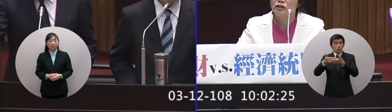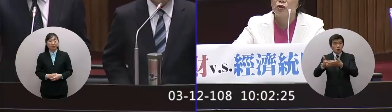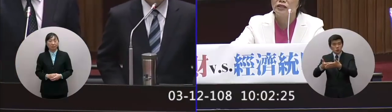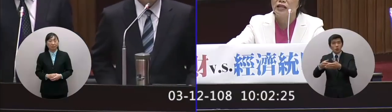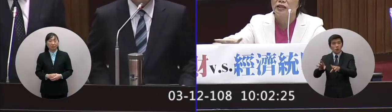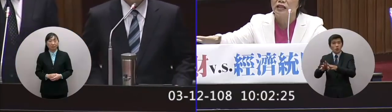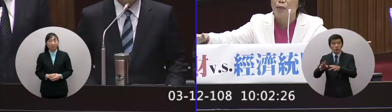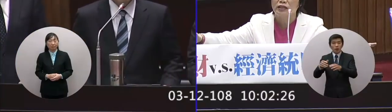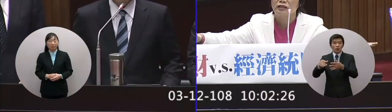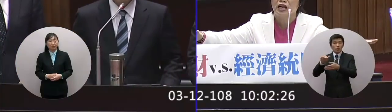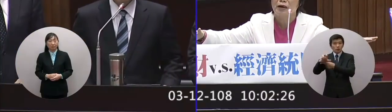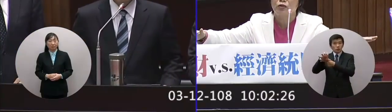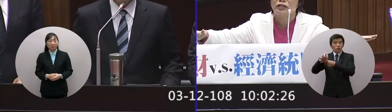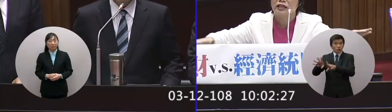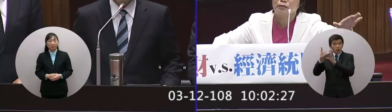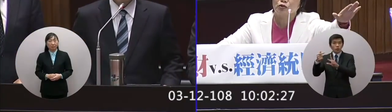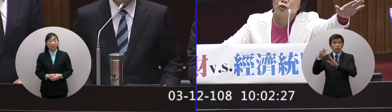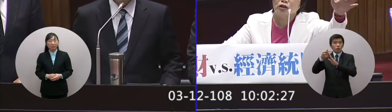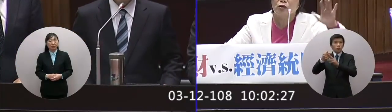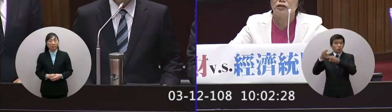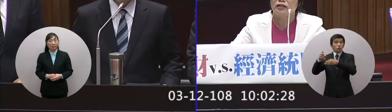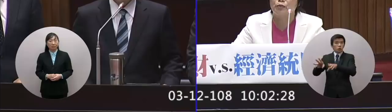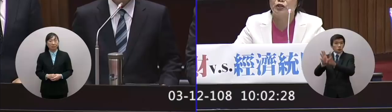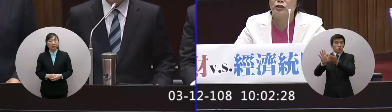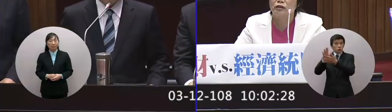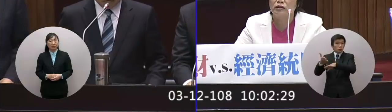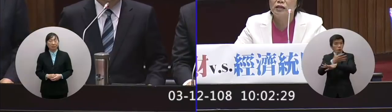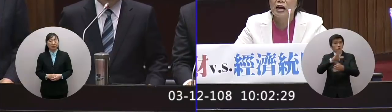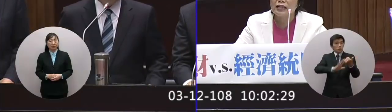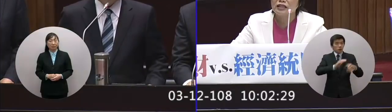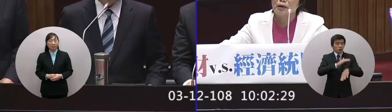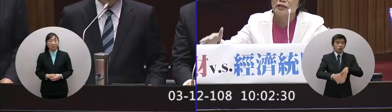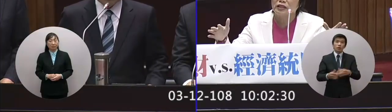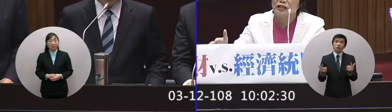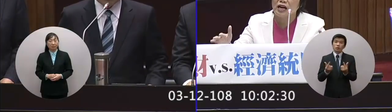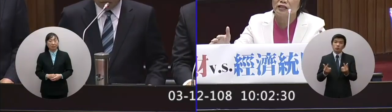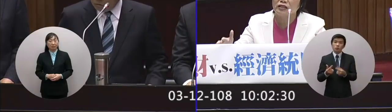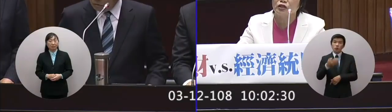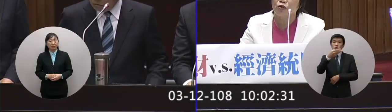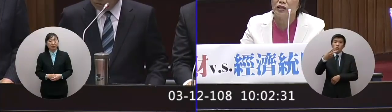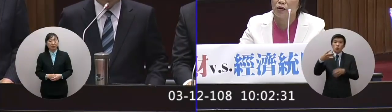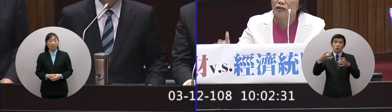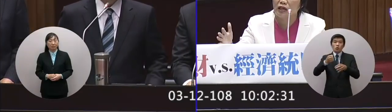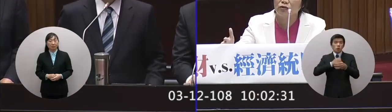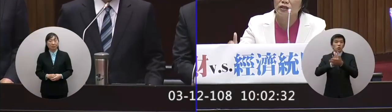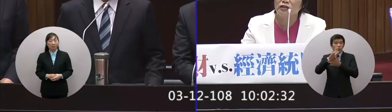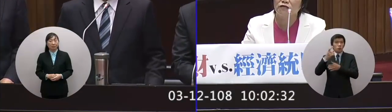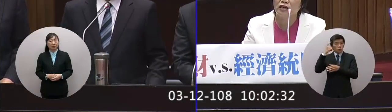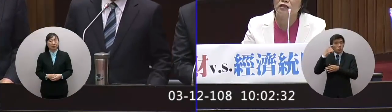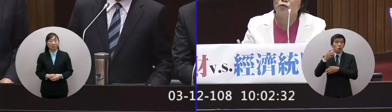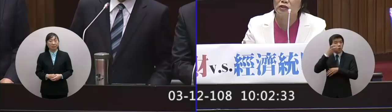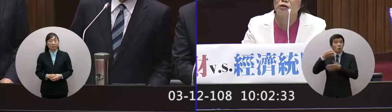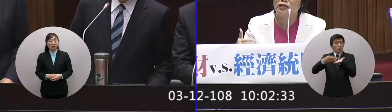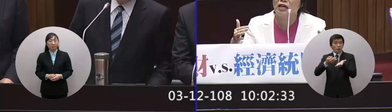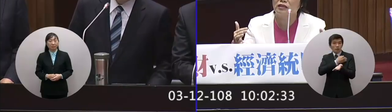开始，一挂乡间的老百姓，大家嘛拢知影，即马有九二共识会当尾追过， 咱今麦要抵抗经济统战的话，当然用经济